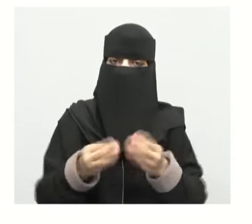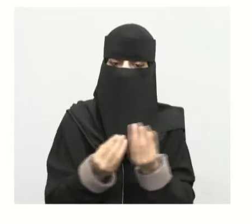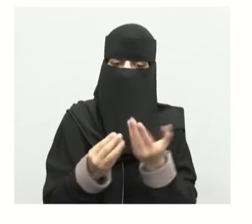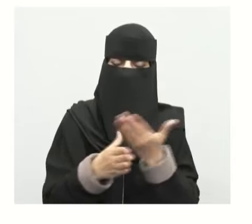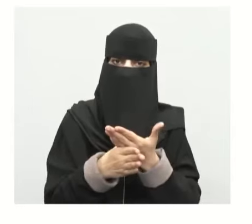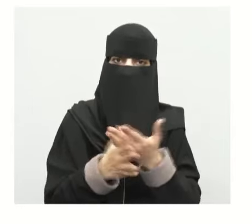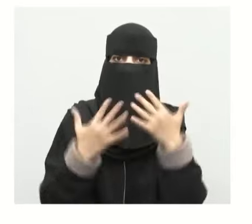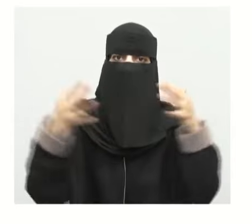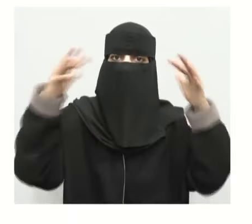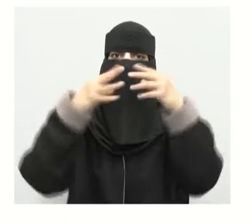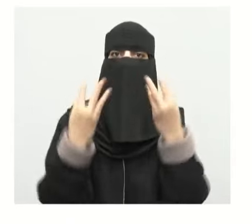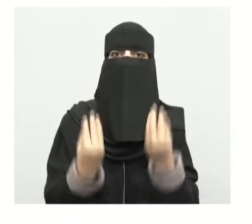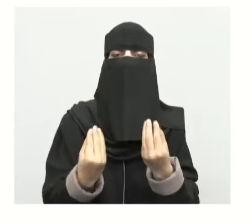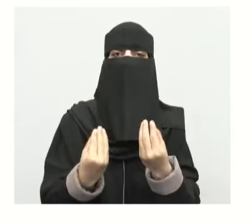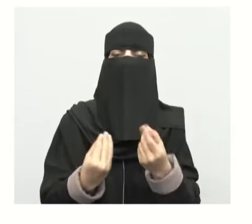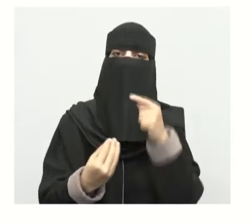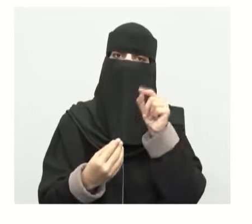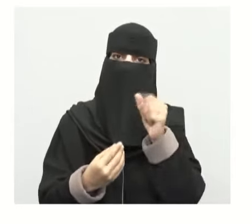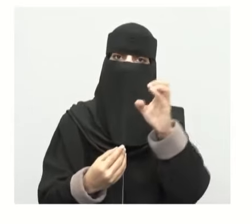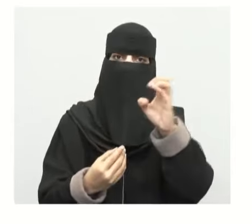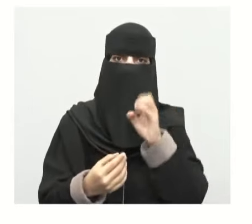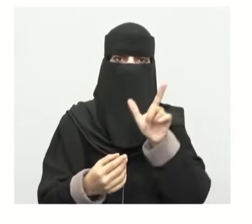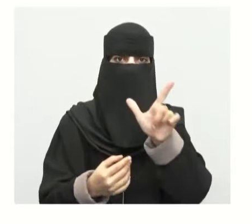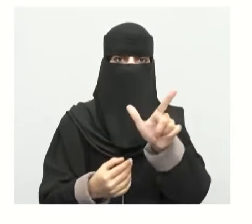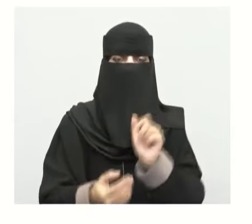لاعتدال احسنتم اجابه